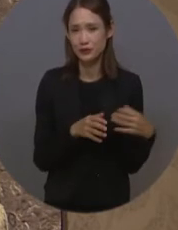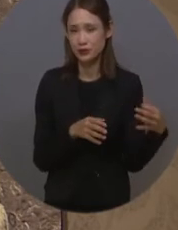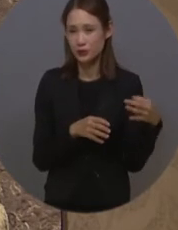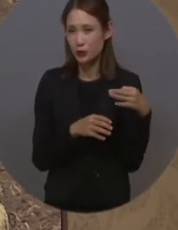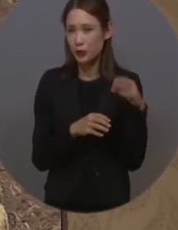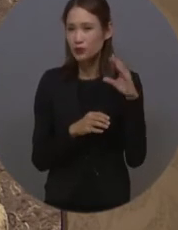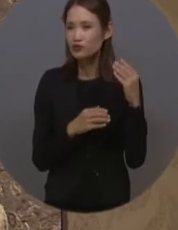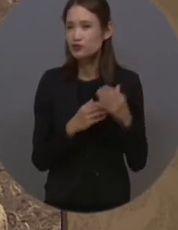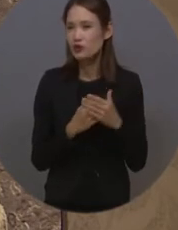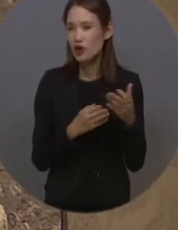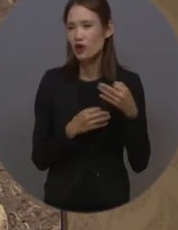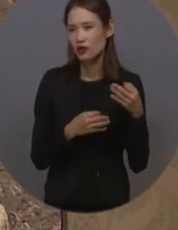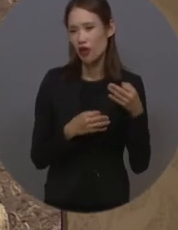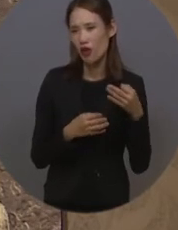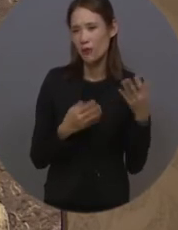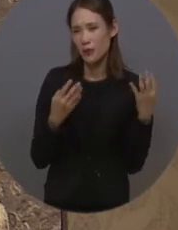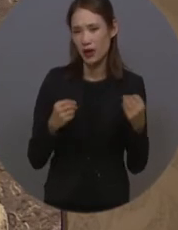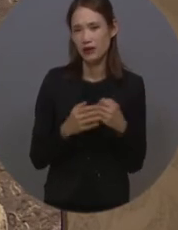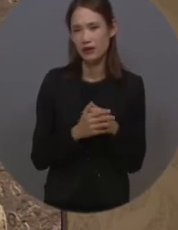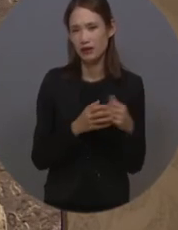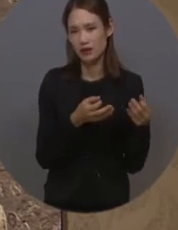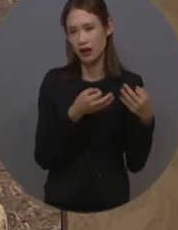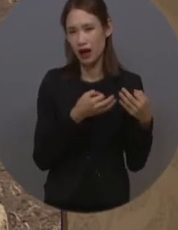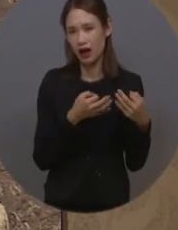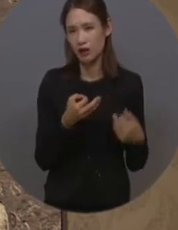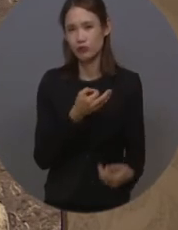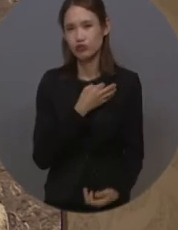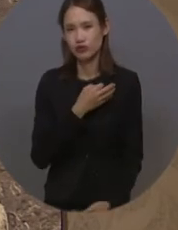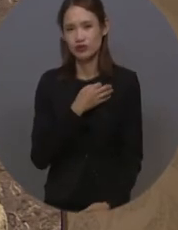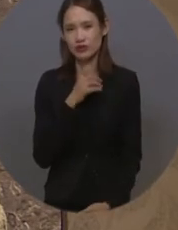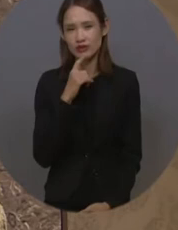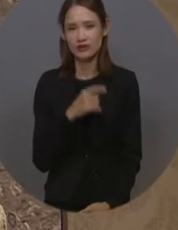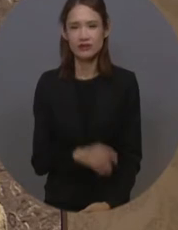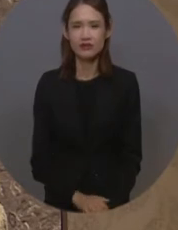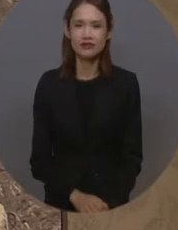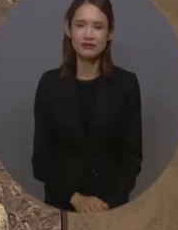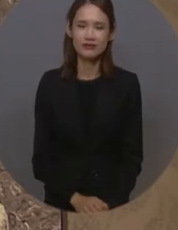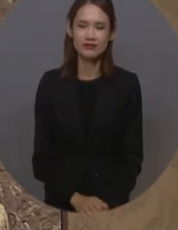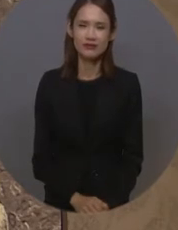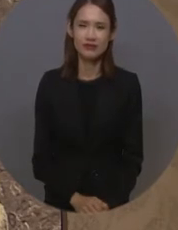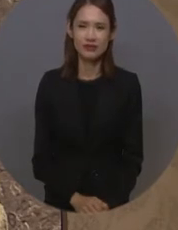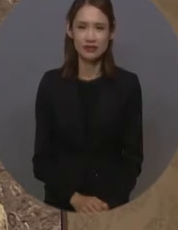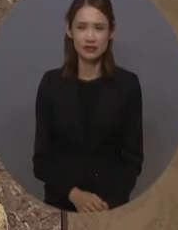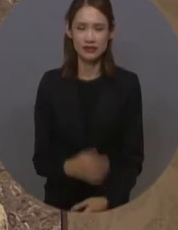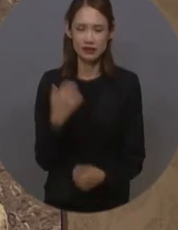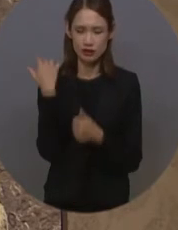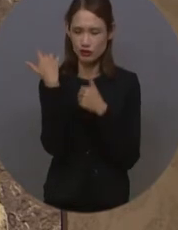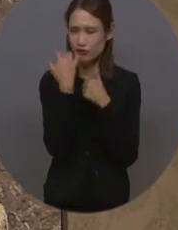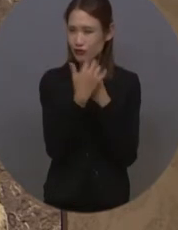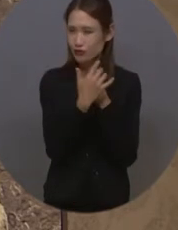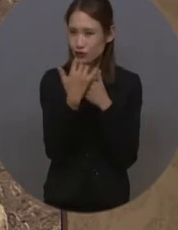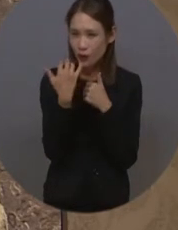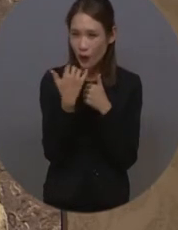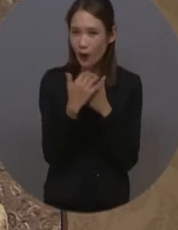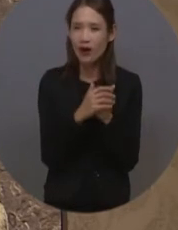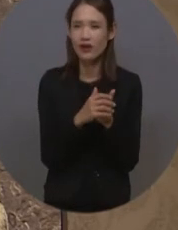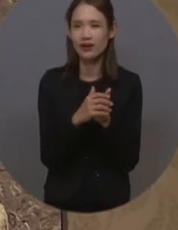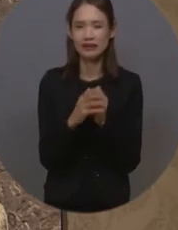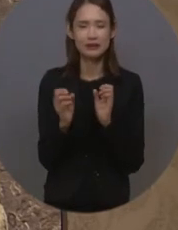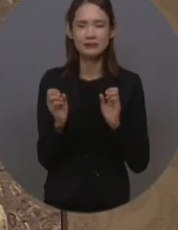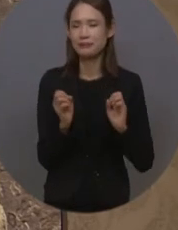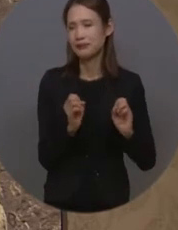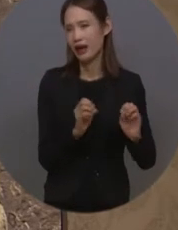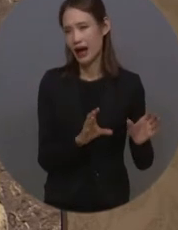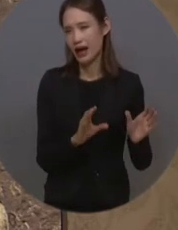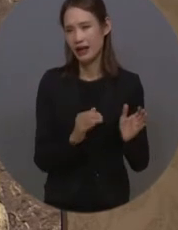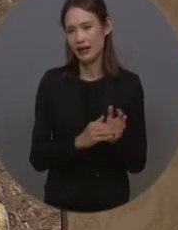되게 많았어요. 아. 야, 그 돈 다 받으면 정말 떼부자 되겠더라고 말이죠. 예. 그러나 이 여기에서 이 유혹을 잘 뿌리쳐야